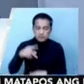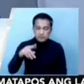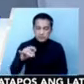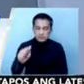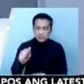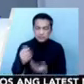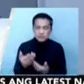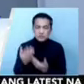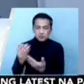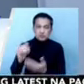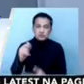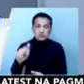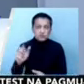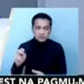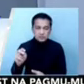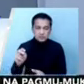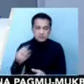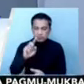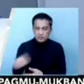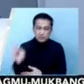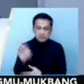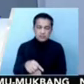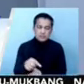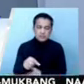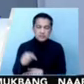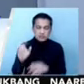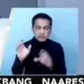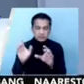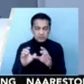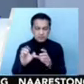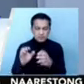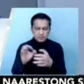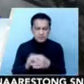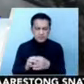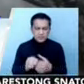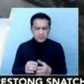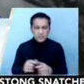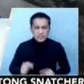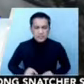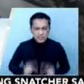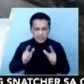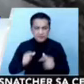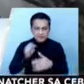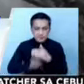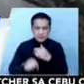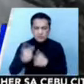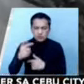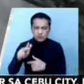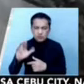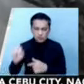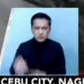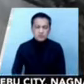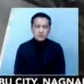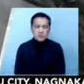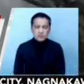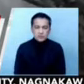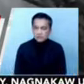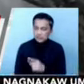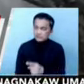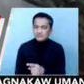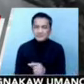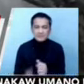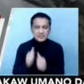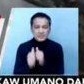Solgen na ipakansela ang Certificate of Live Birth ni Guo. Kung irregular yung birth certificate, walang